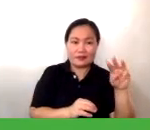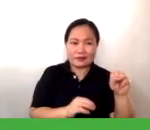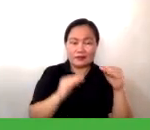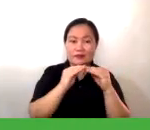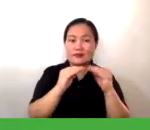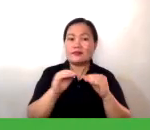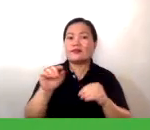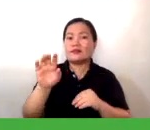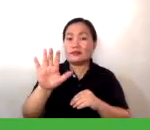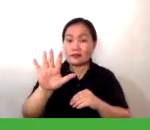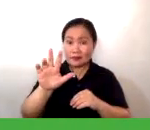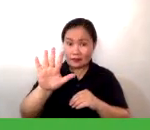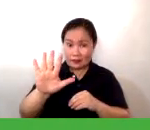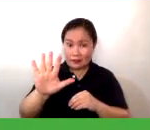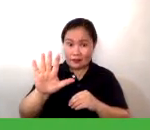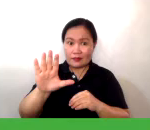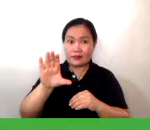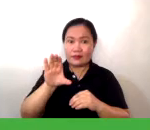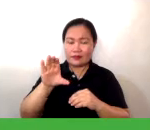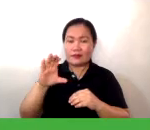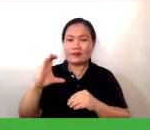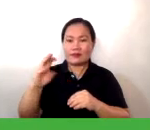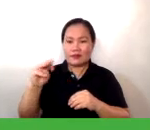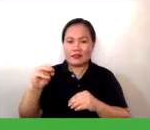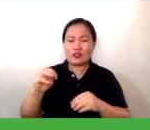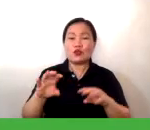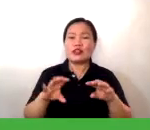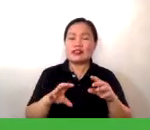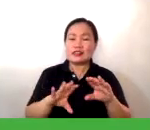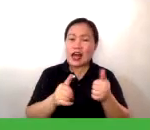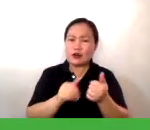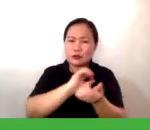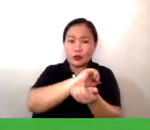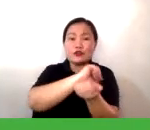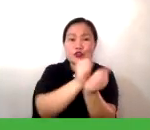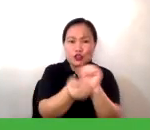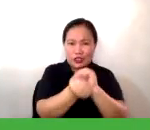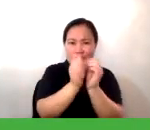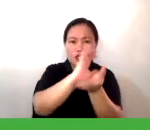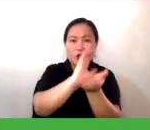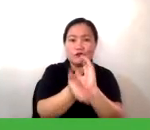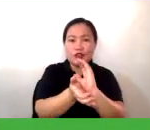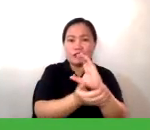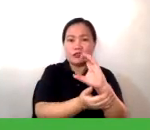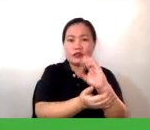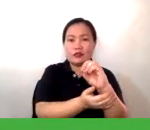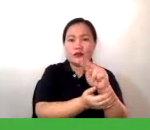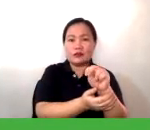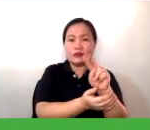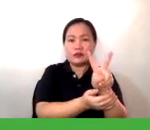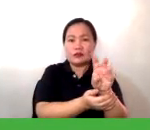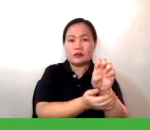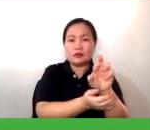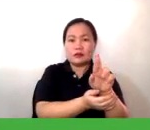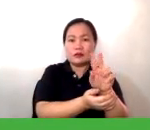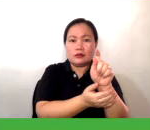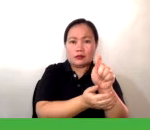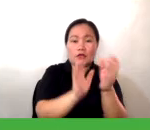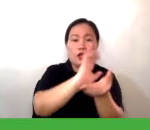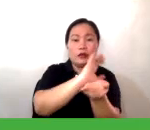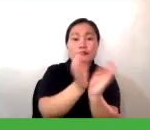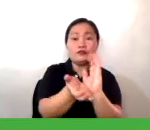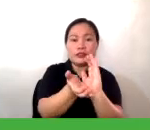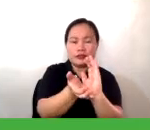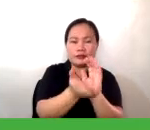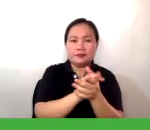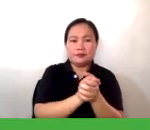to centimeter, isa lang po papunta sa kanan. So, from here, kasi yun yung dito, isa lang po, 1. So, isang 0